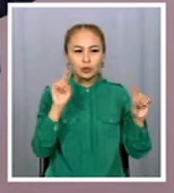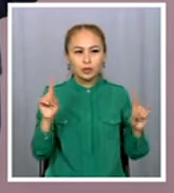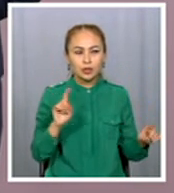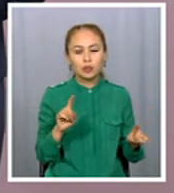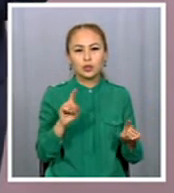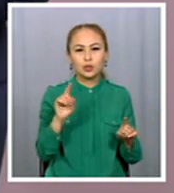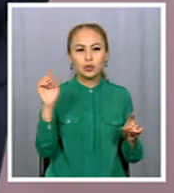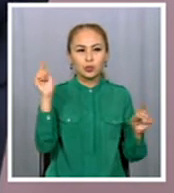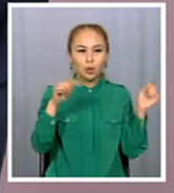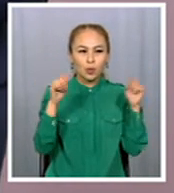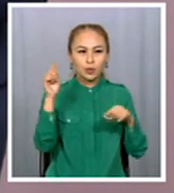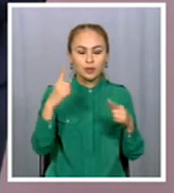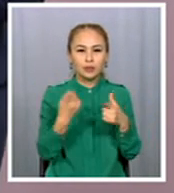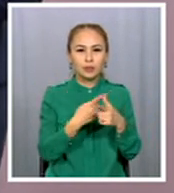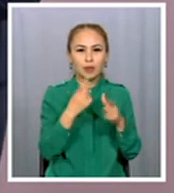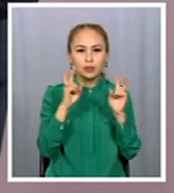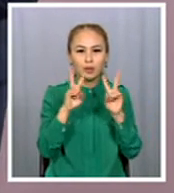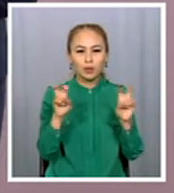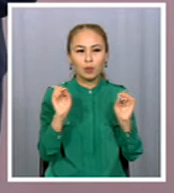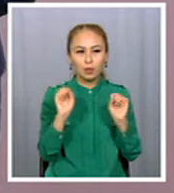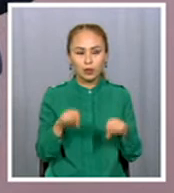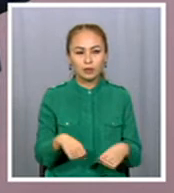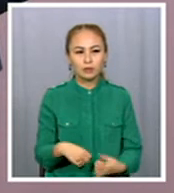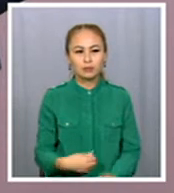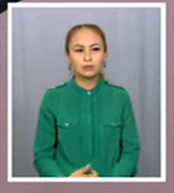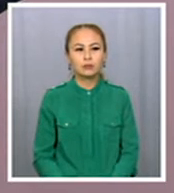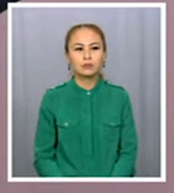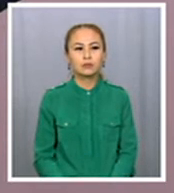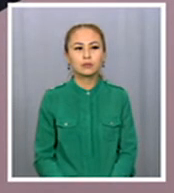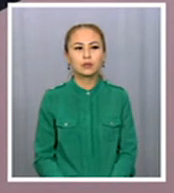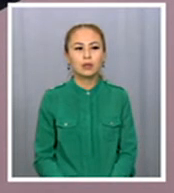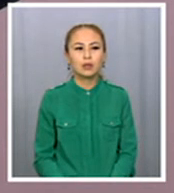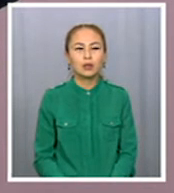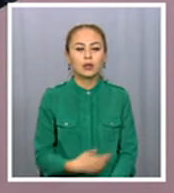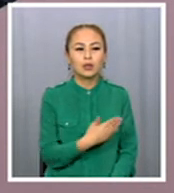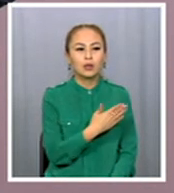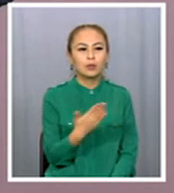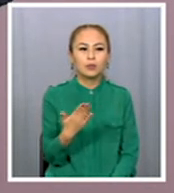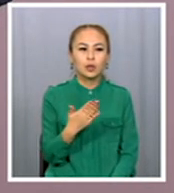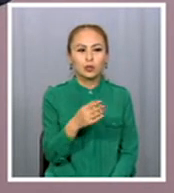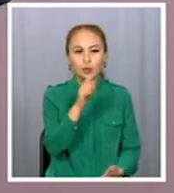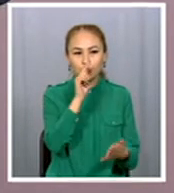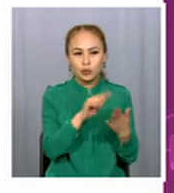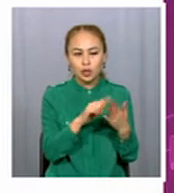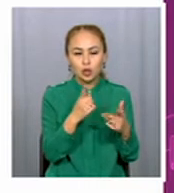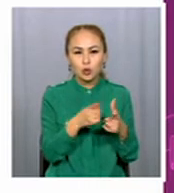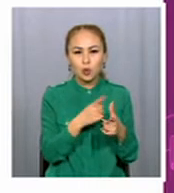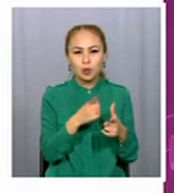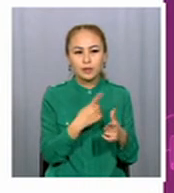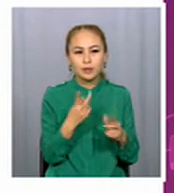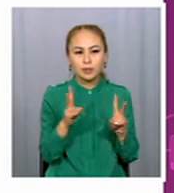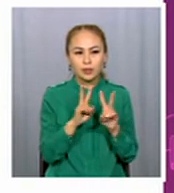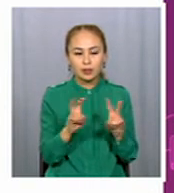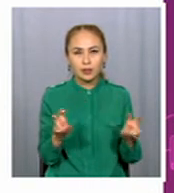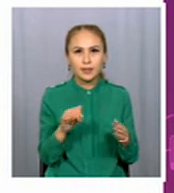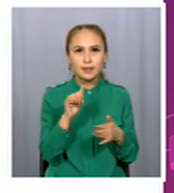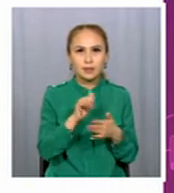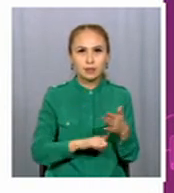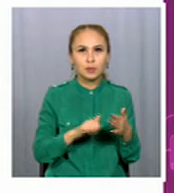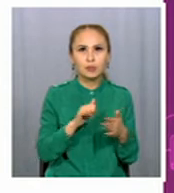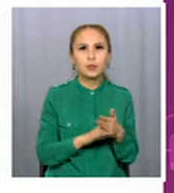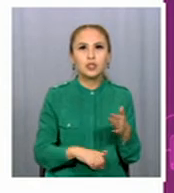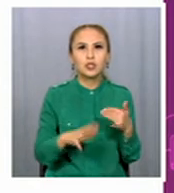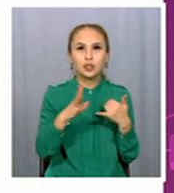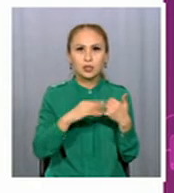шоғыры деп атауға болады. Ал бұл құш жолы деп аталады. Себебі